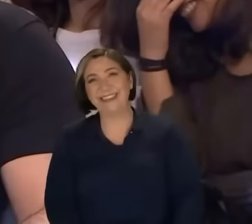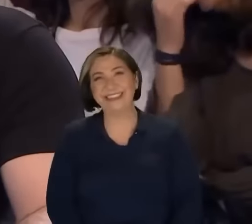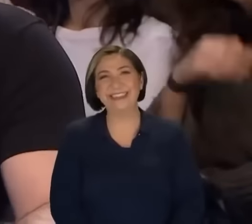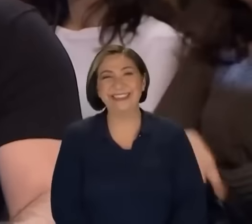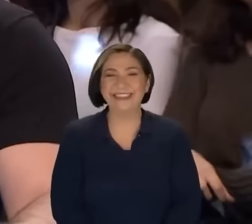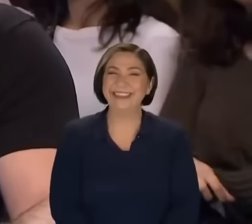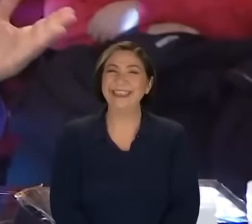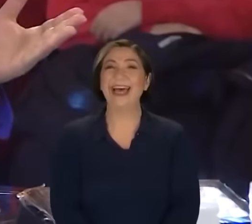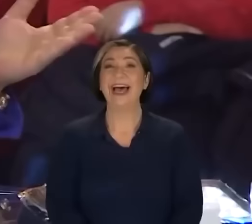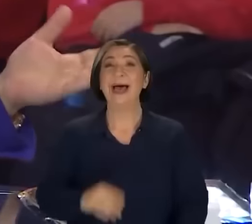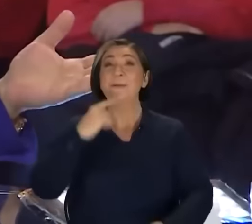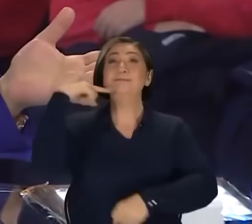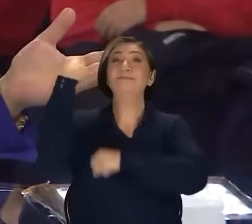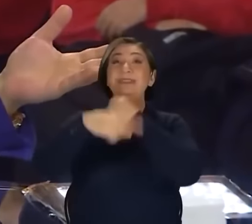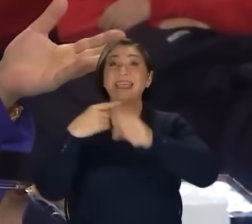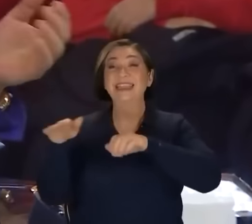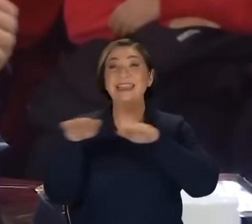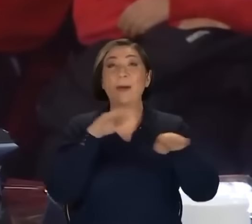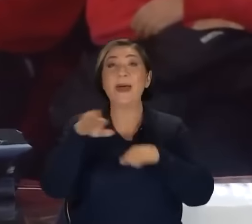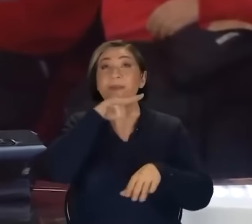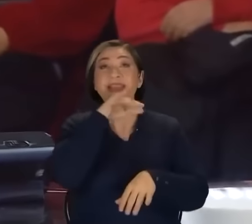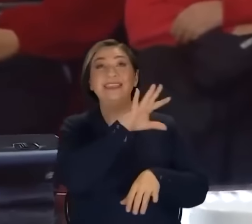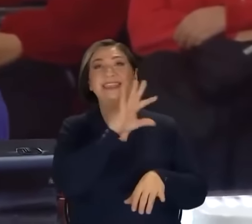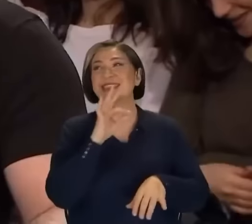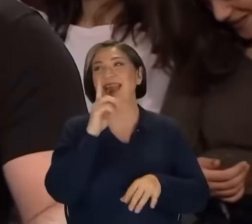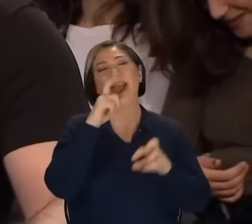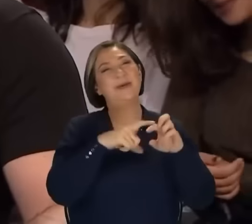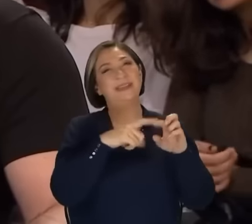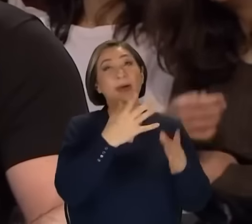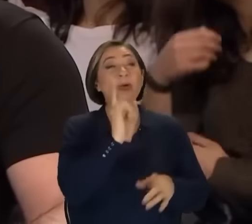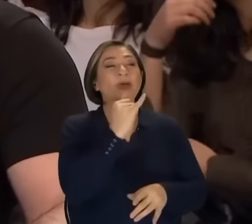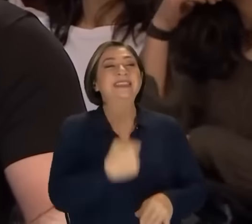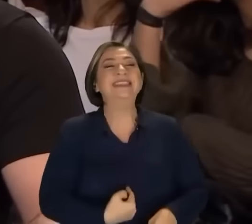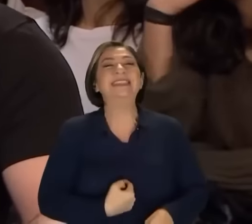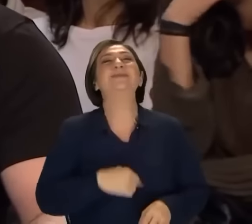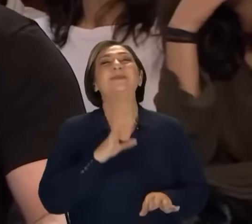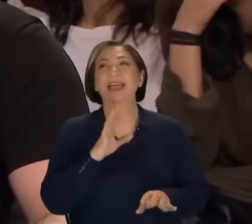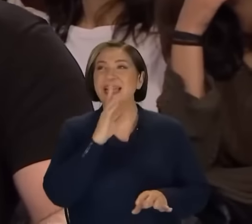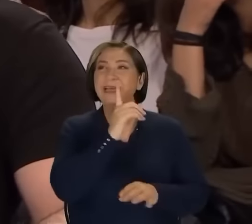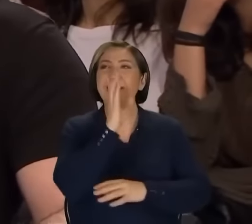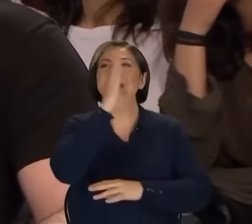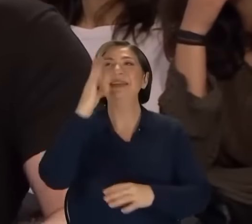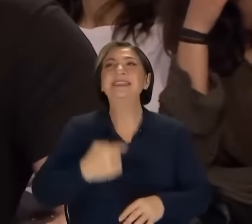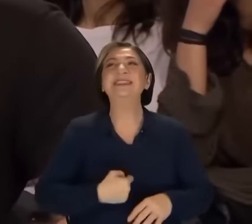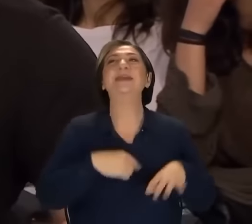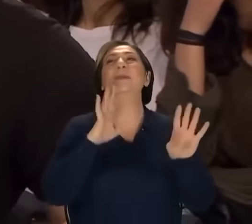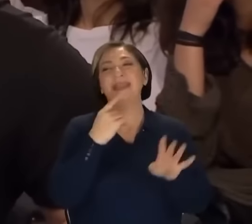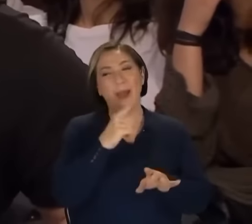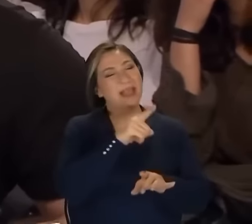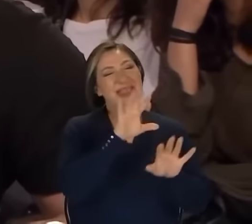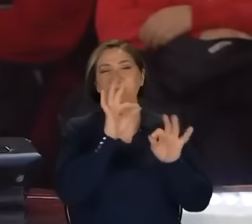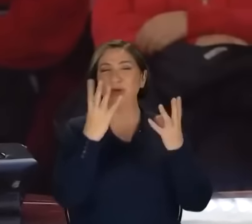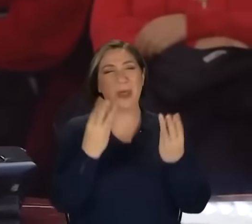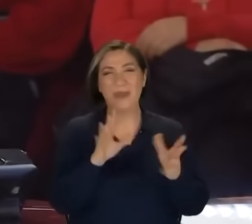özür ertesi sene deprem D koymuşlar kötü hissetmesin diye kendini gurbette hissetme diye